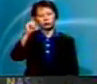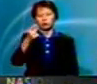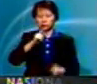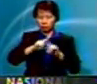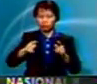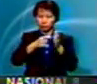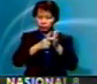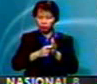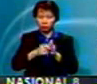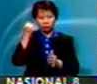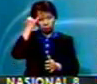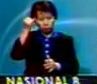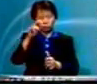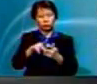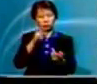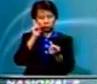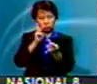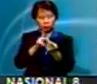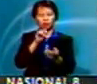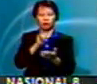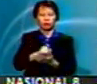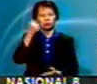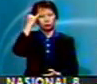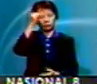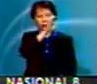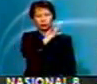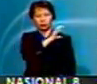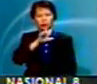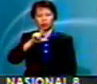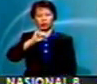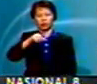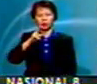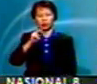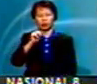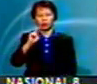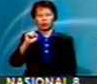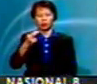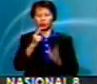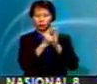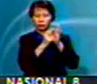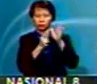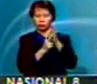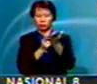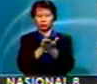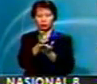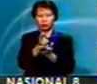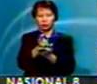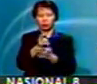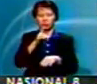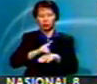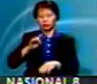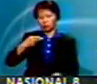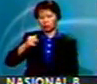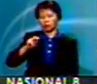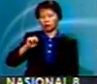ia memerlukan pandangan yang munasabah. Itulah pandangan pengerusi Lajnah Undang-Undang dan Hak Asasi Manusia Luham PAS, Hanifah